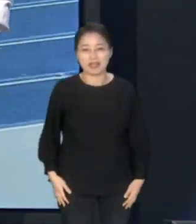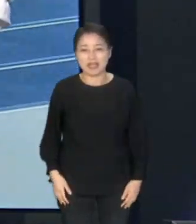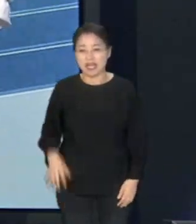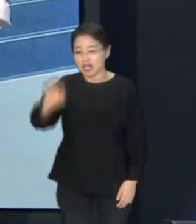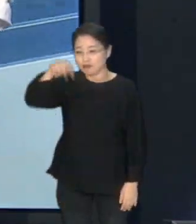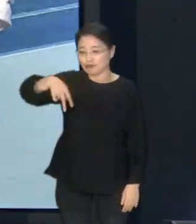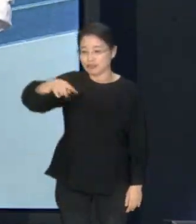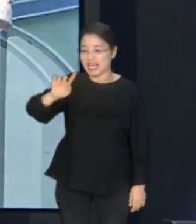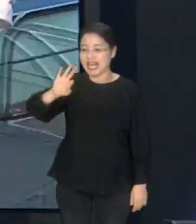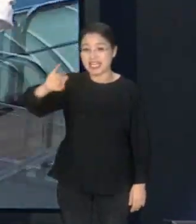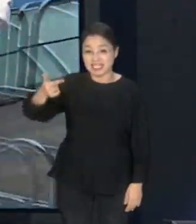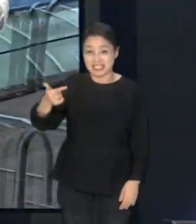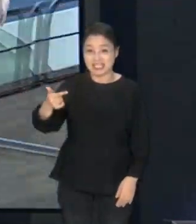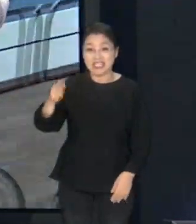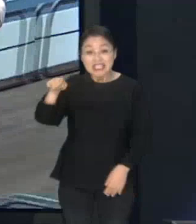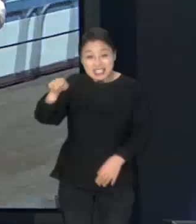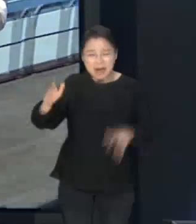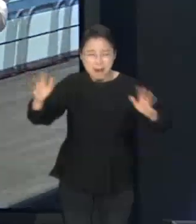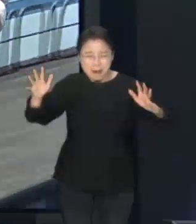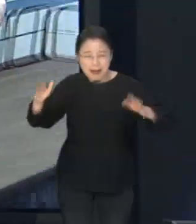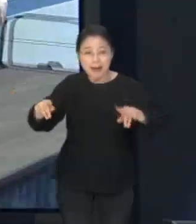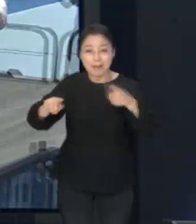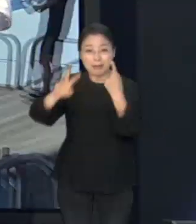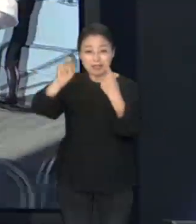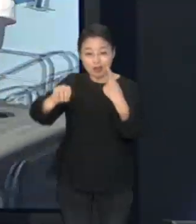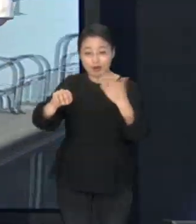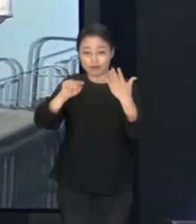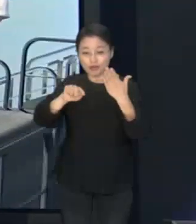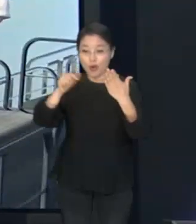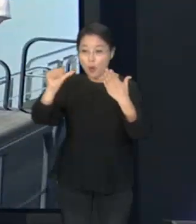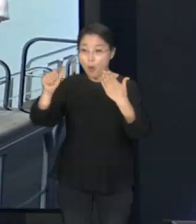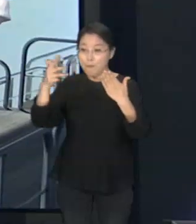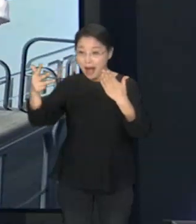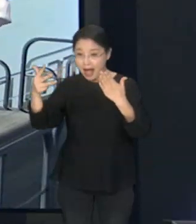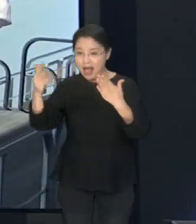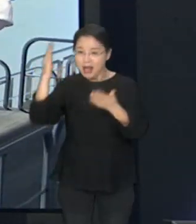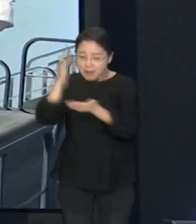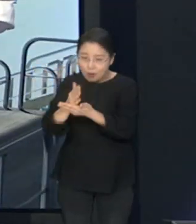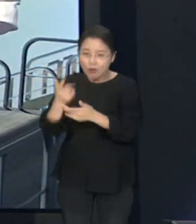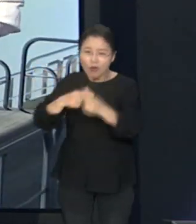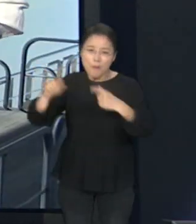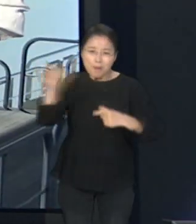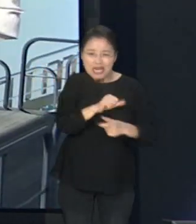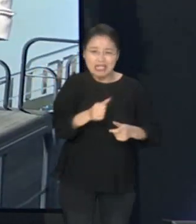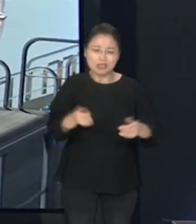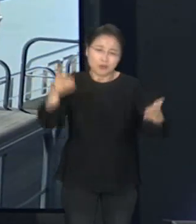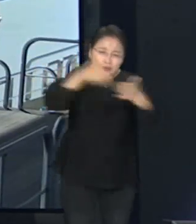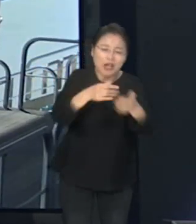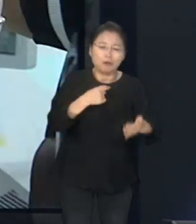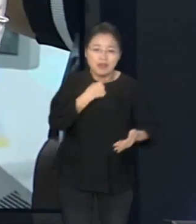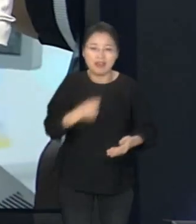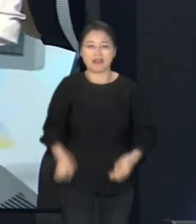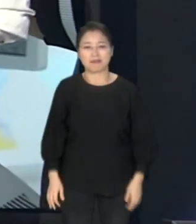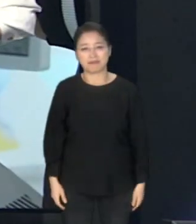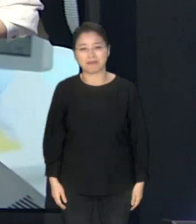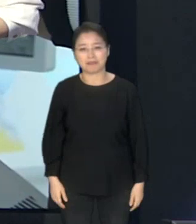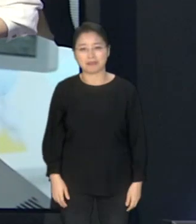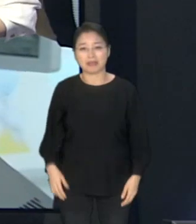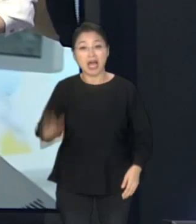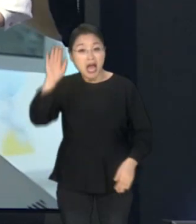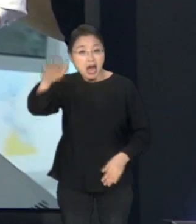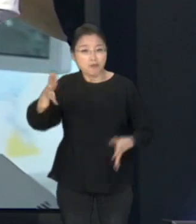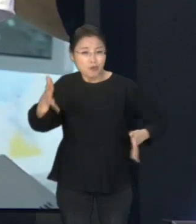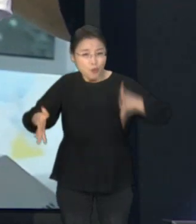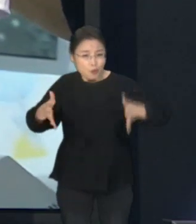볼트의 100m 세계 기록 9.58초를 돌파하겠다는 목표도 세우고 있습니다. 계속해서 로봇